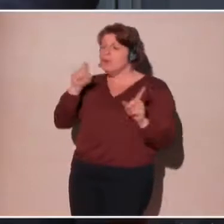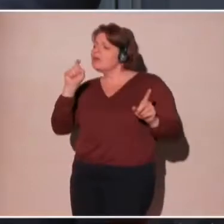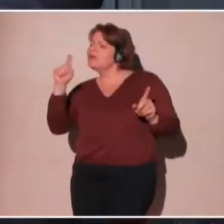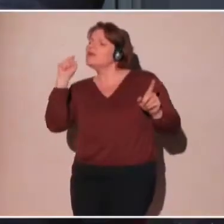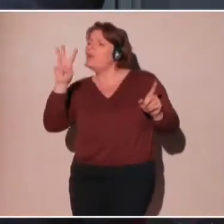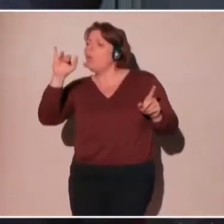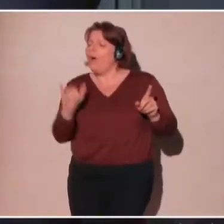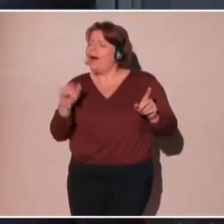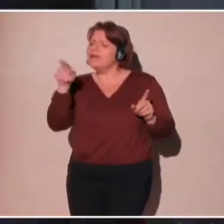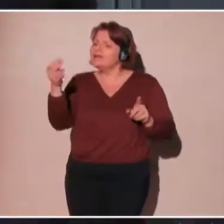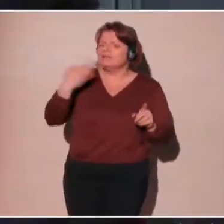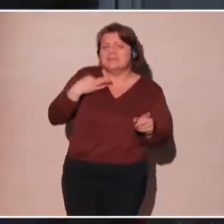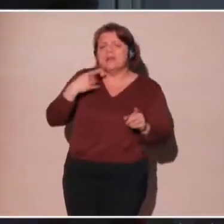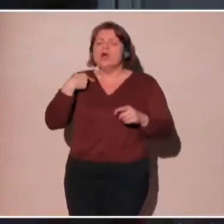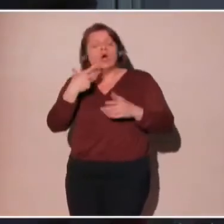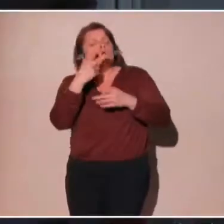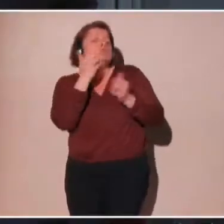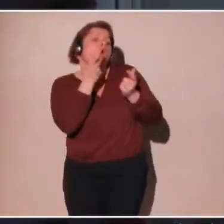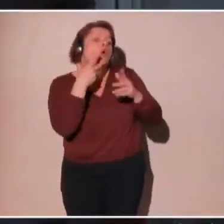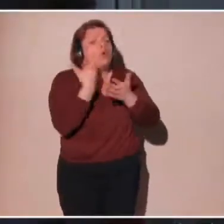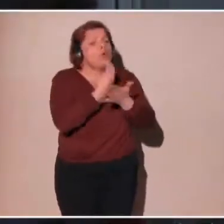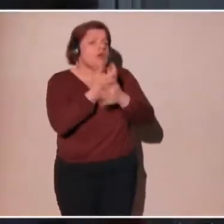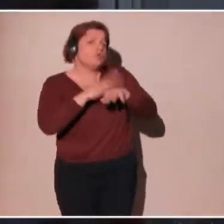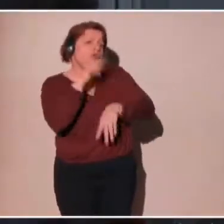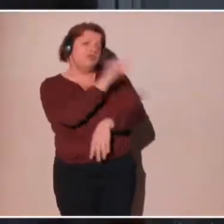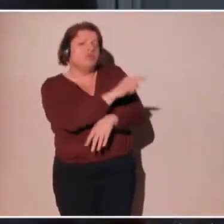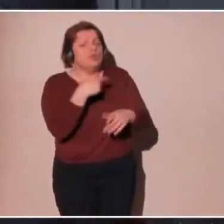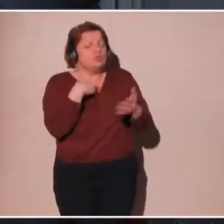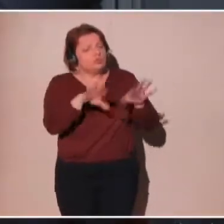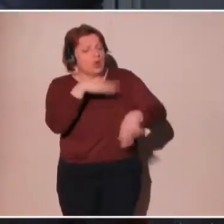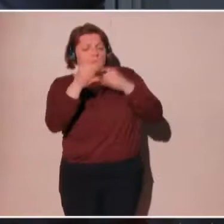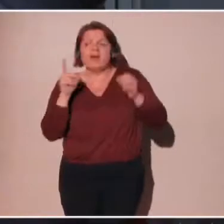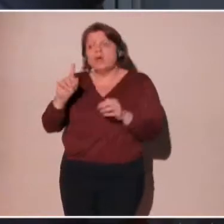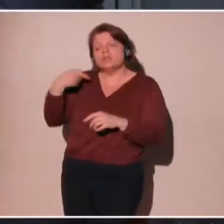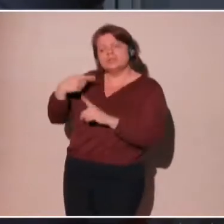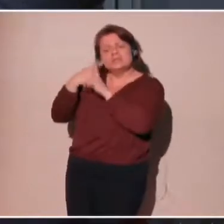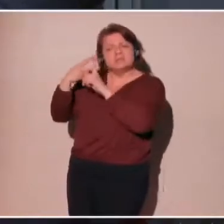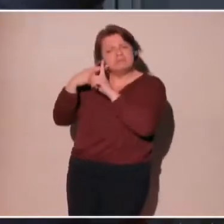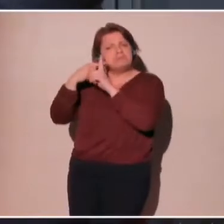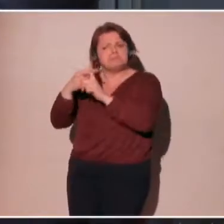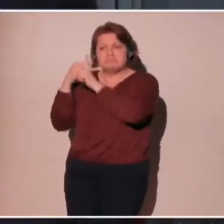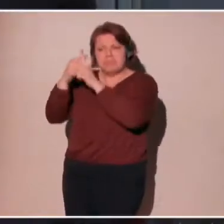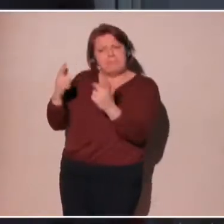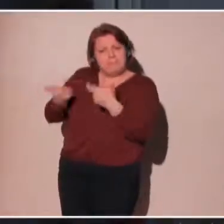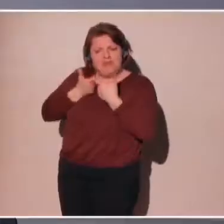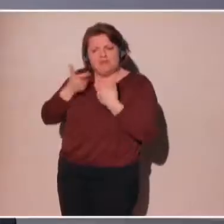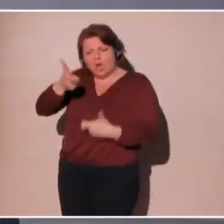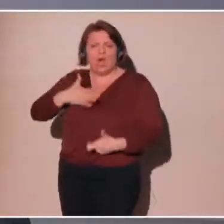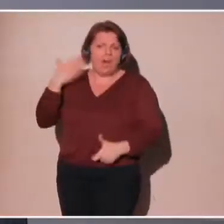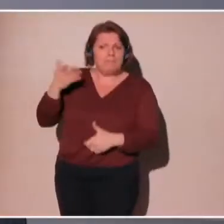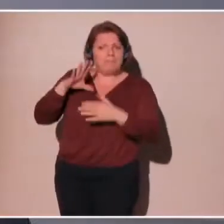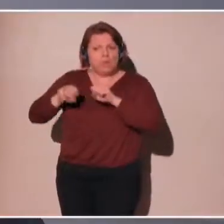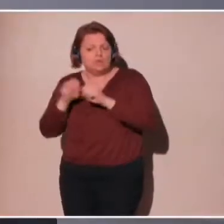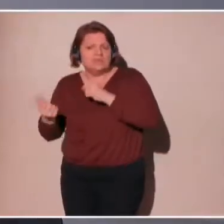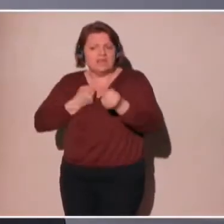récupéré quelques données sur vous », mais j'ai identifié qu'il y avait de grandes chances que vous aimiez ce type de produit ou service et je vous l'ai proposé parce